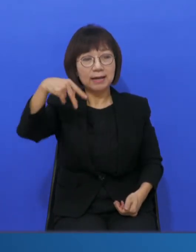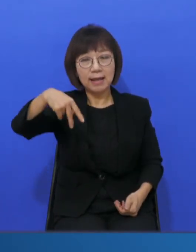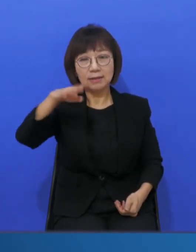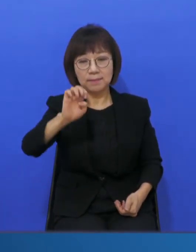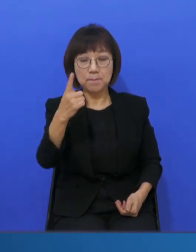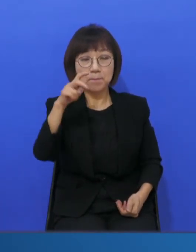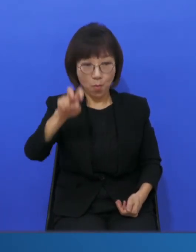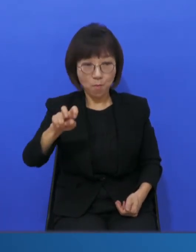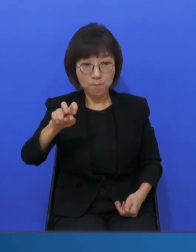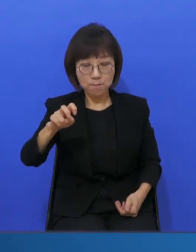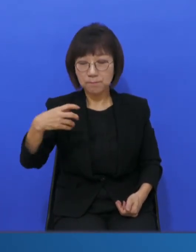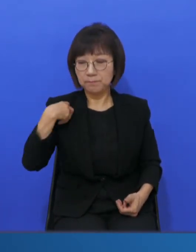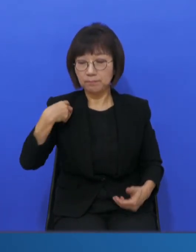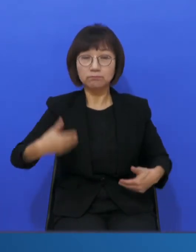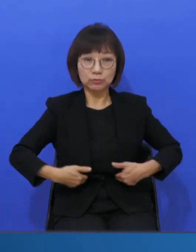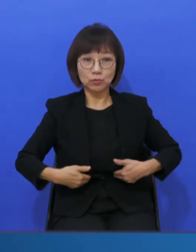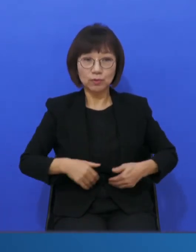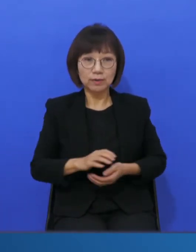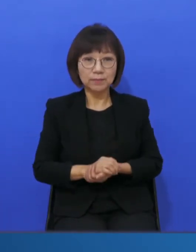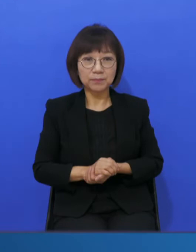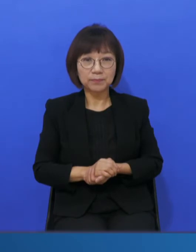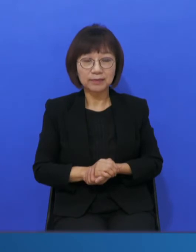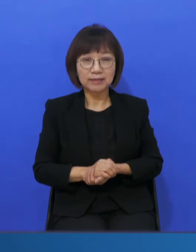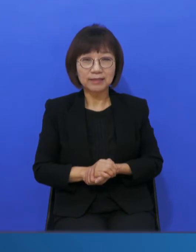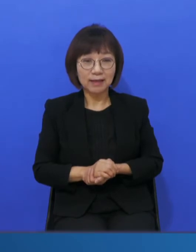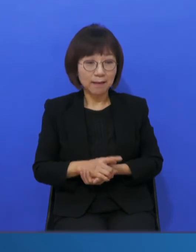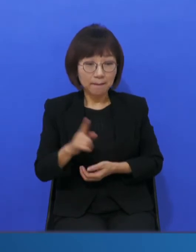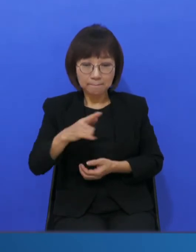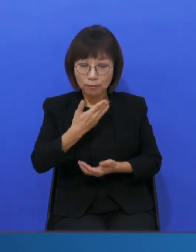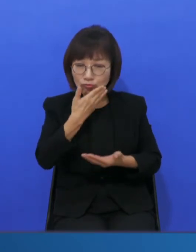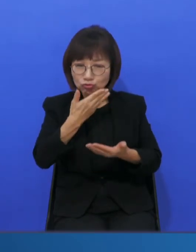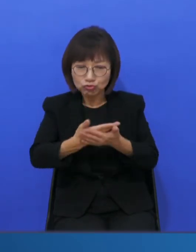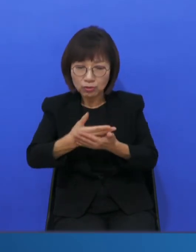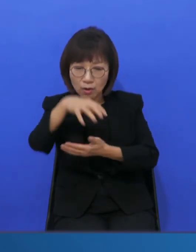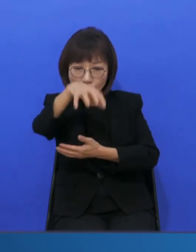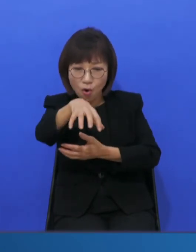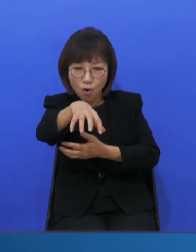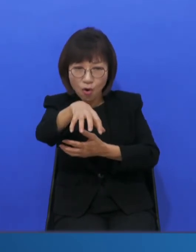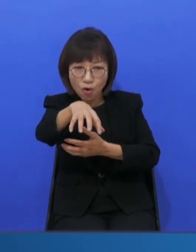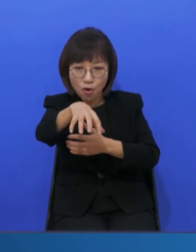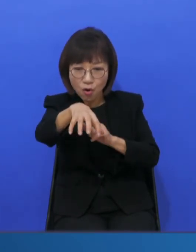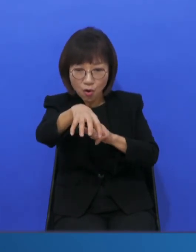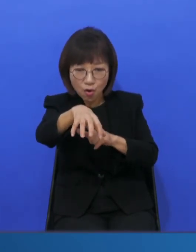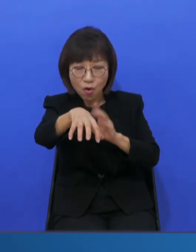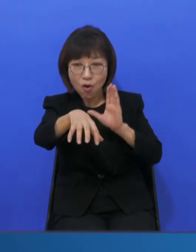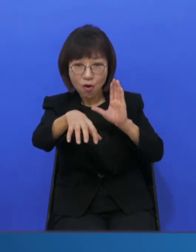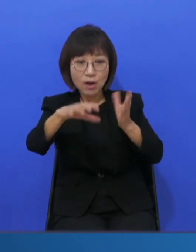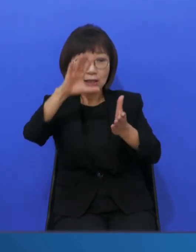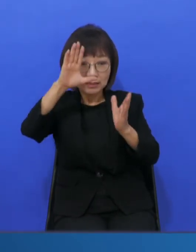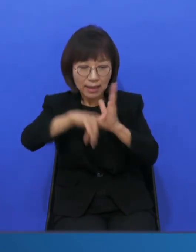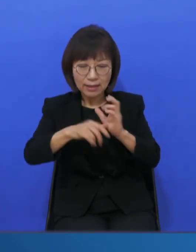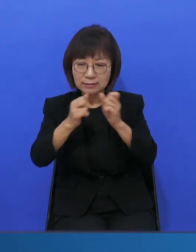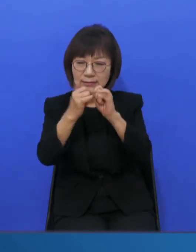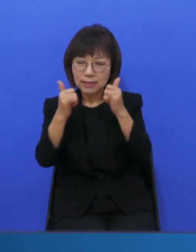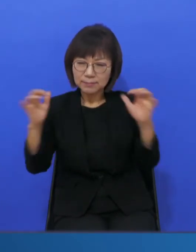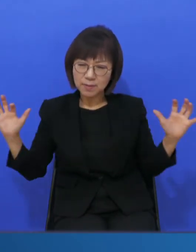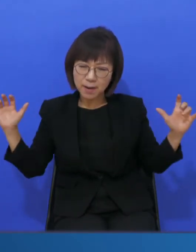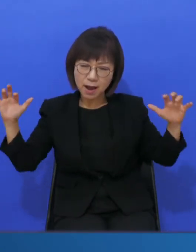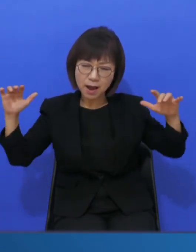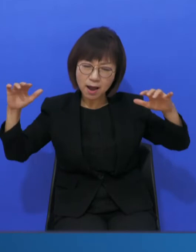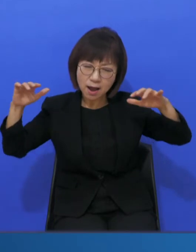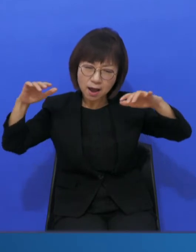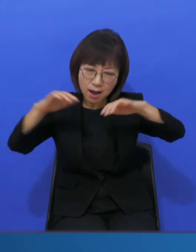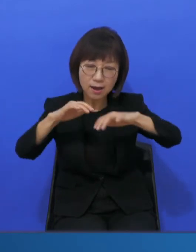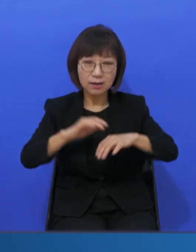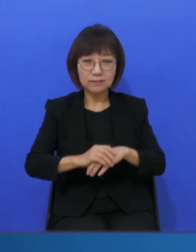build a platform first. 올라고 하니까 뭔가 이 등대가 있어야 될 거 아니에요. 보이는 게 있어야 올 거 아닙니까? And they want to come, and if they